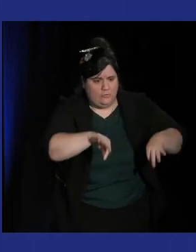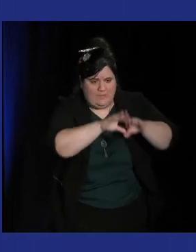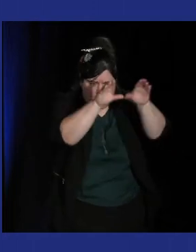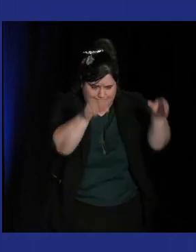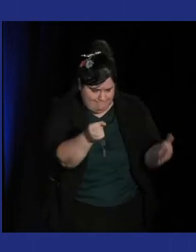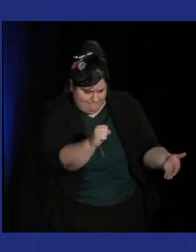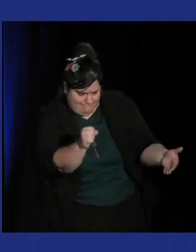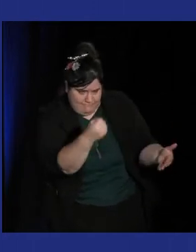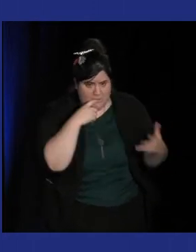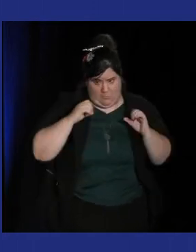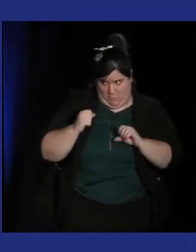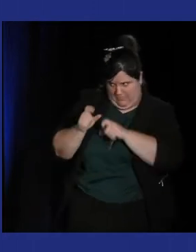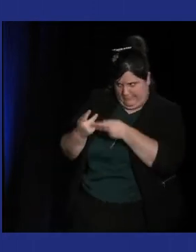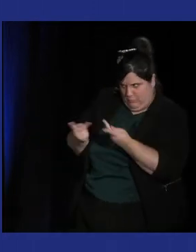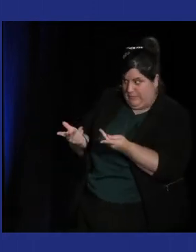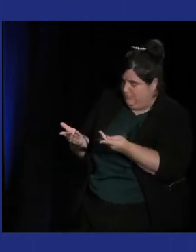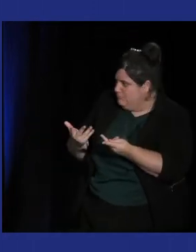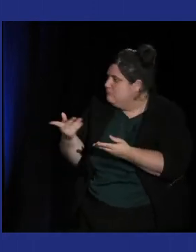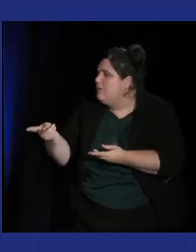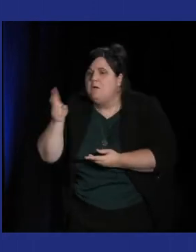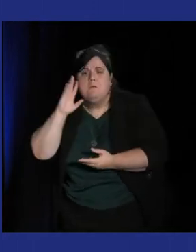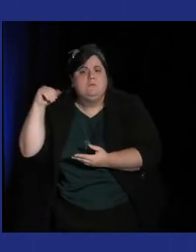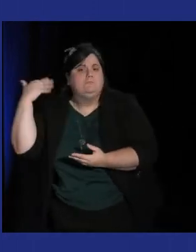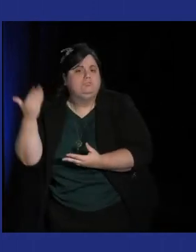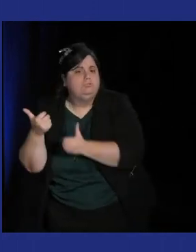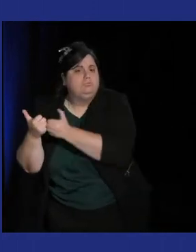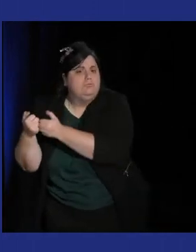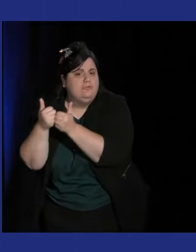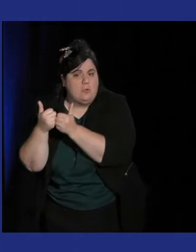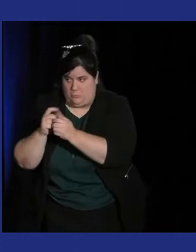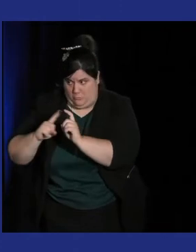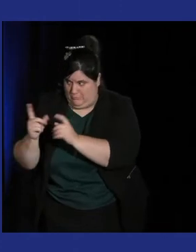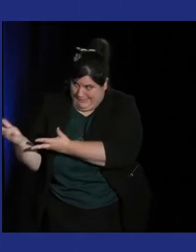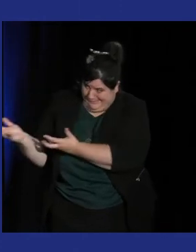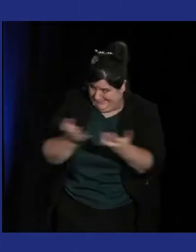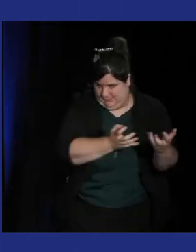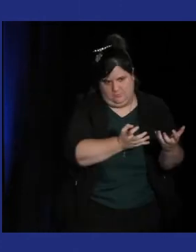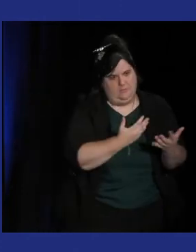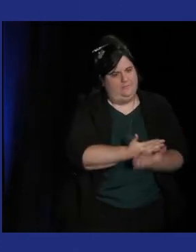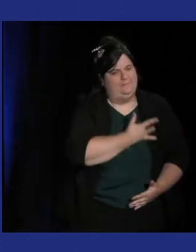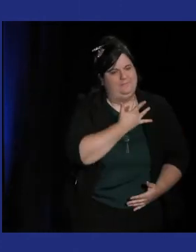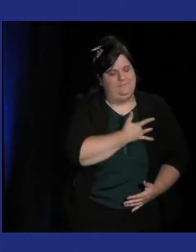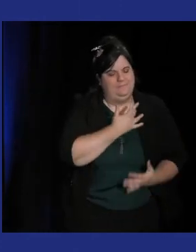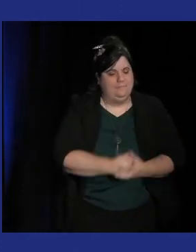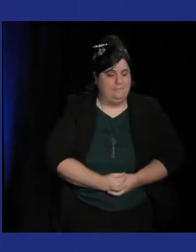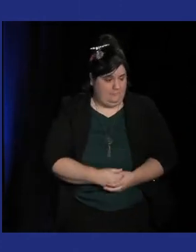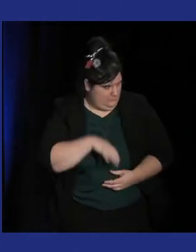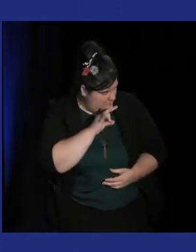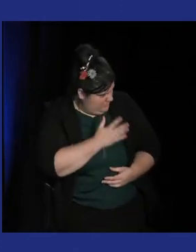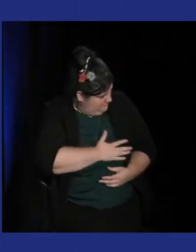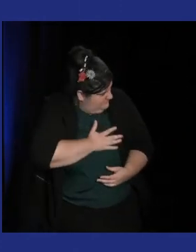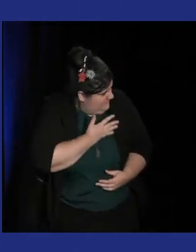Et justement vous chacun quel rapport vous avez avec le jeu musical ? Qu'est-ce qui vous a attiré dans le jeu de rythme dans le musical et qu'est-ce que vous y trouvez en termes de plaisir de jeu et d